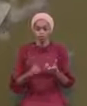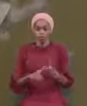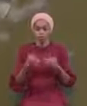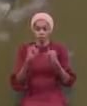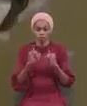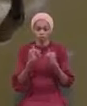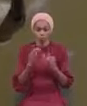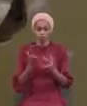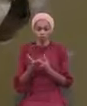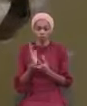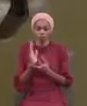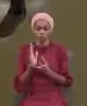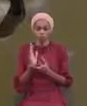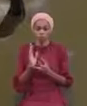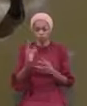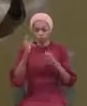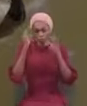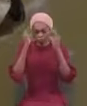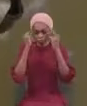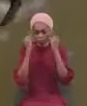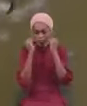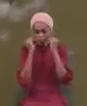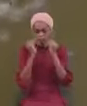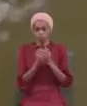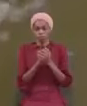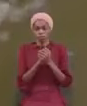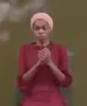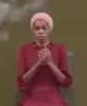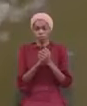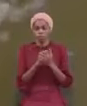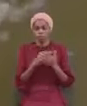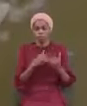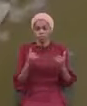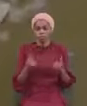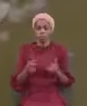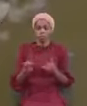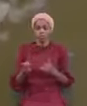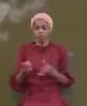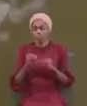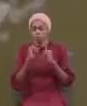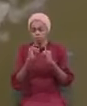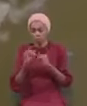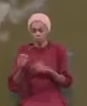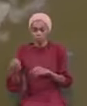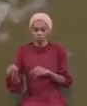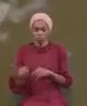a enseignant il lui a montré euh des offrandes et des